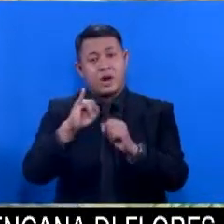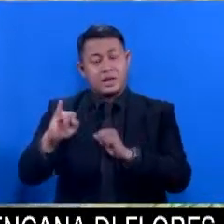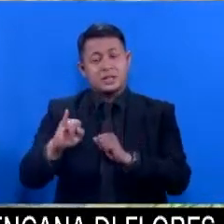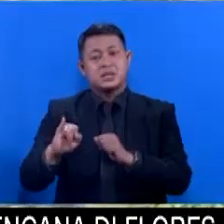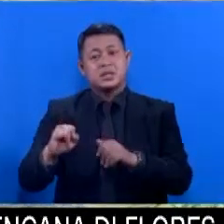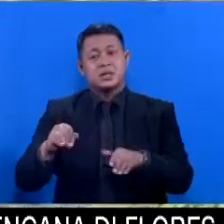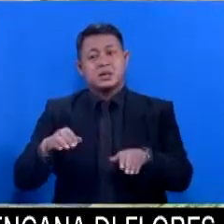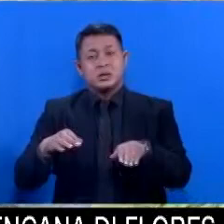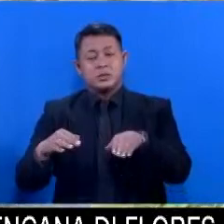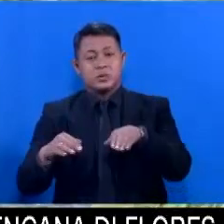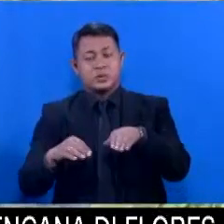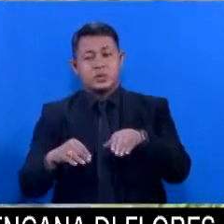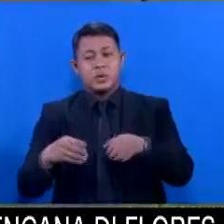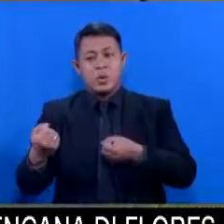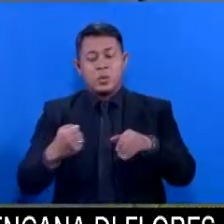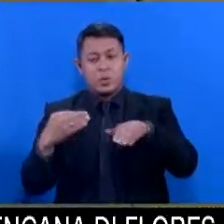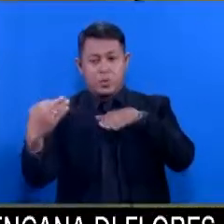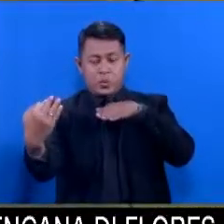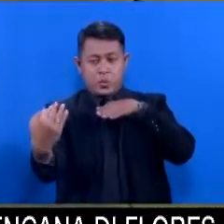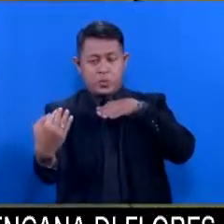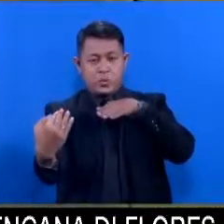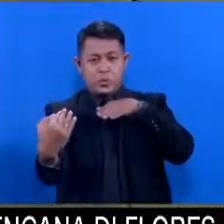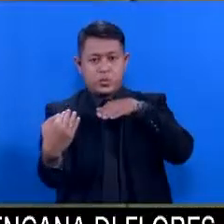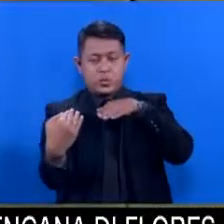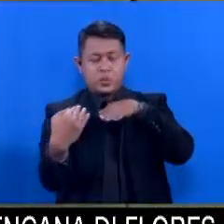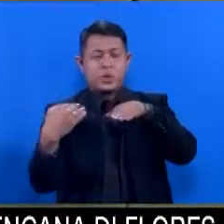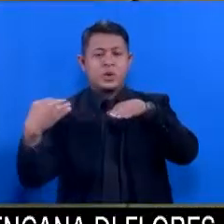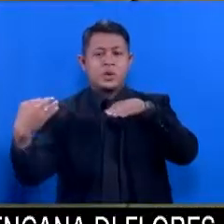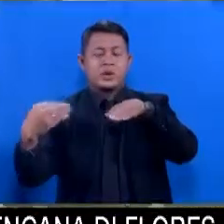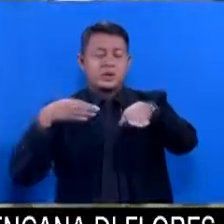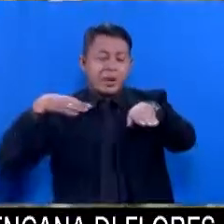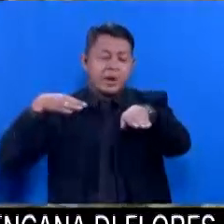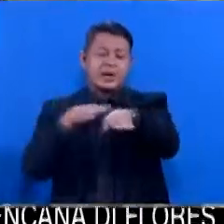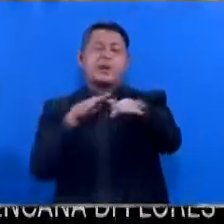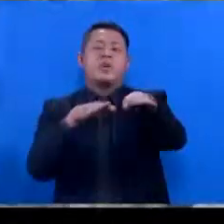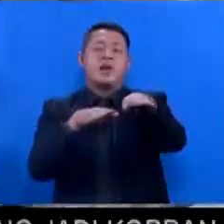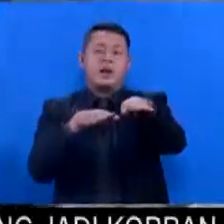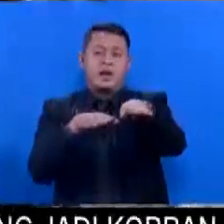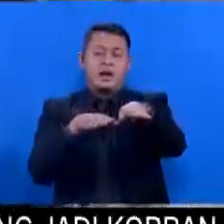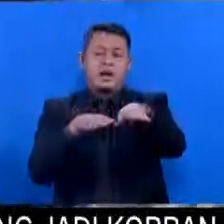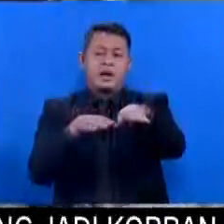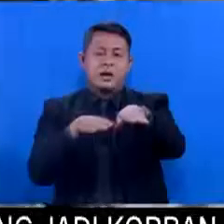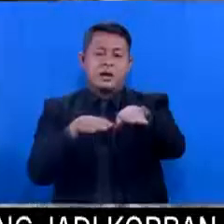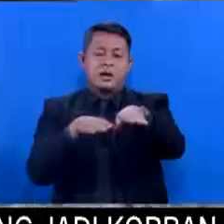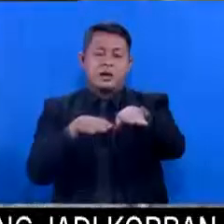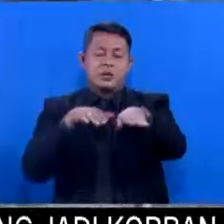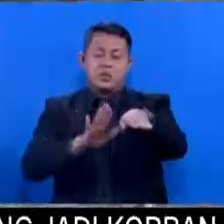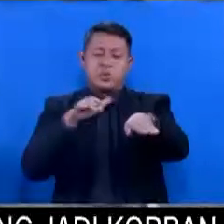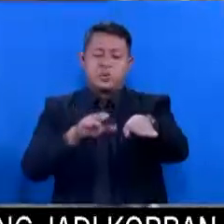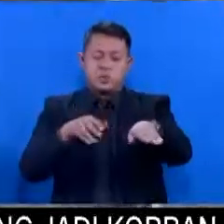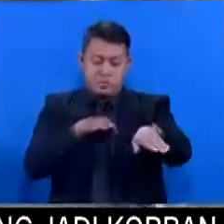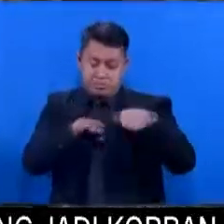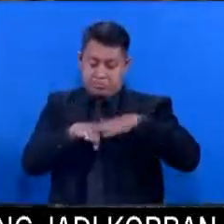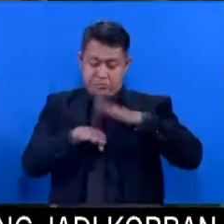tiba-tiba sebuah truk Fuso bermuatan kayu yang dikemudikan Samsul Ridwan menabraknya dari belakang. Diduga truk Fuso ini mengalami remblong lantaran